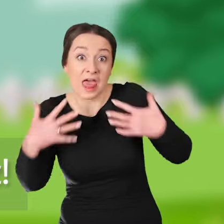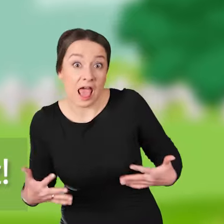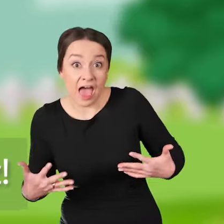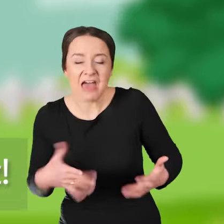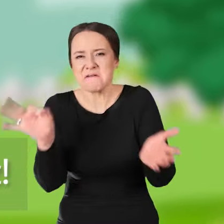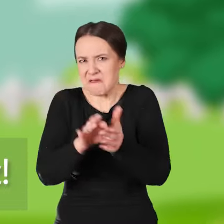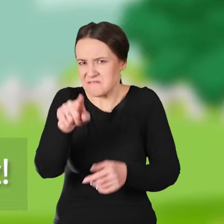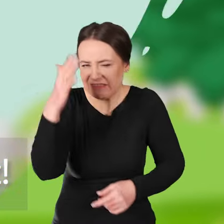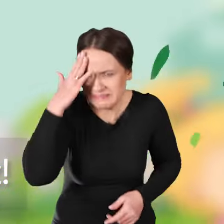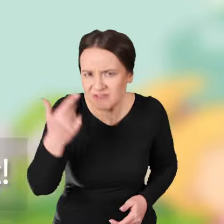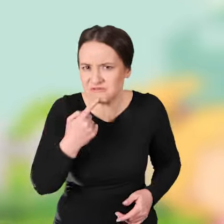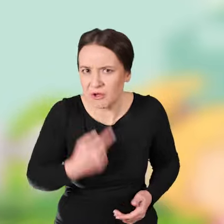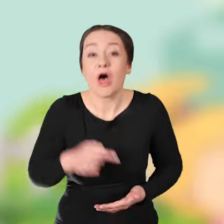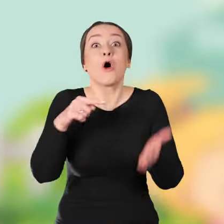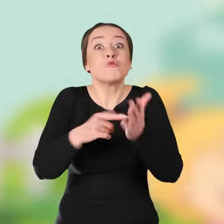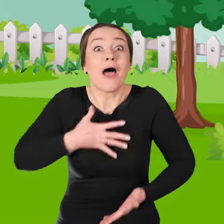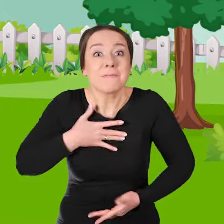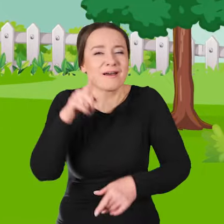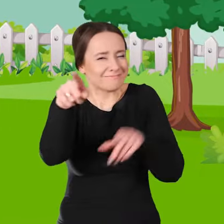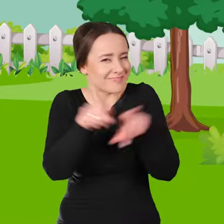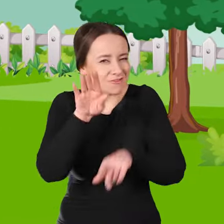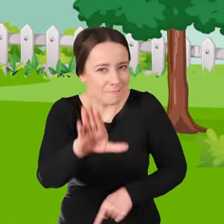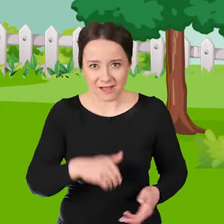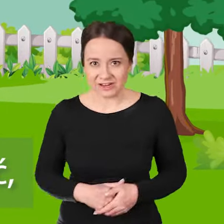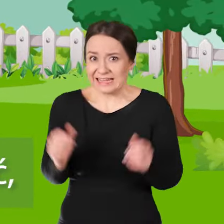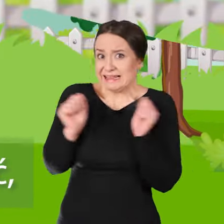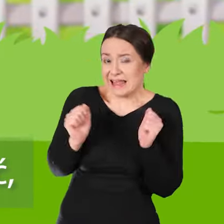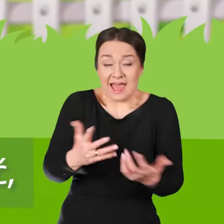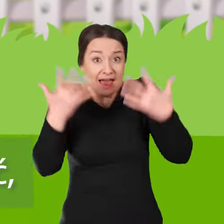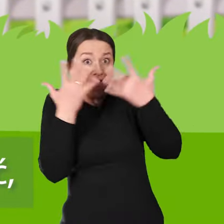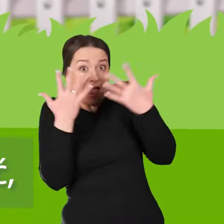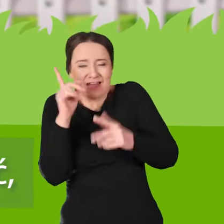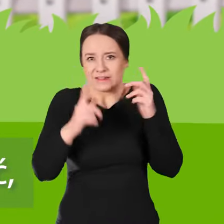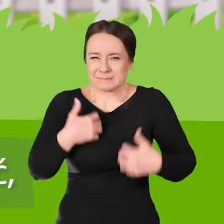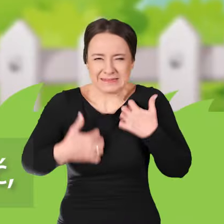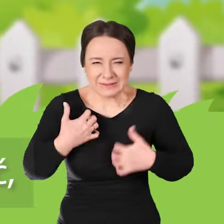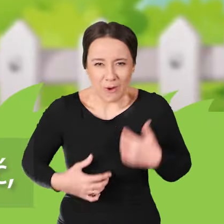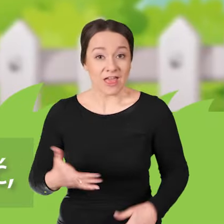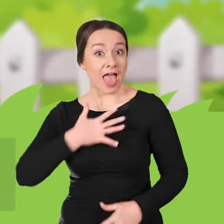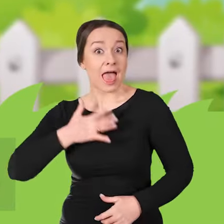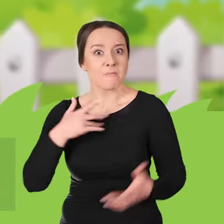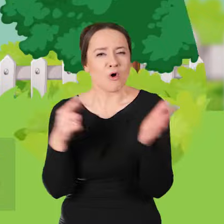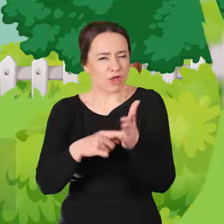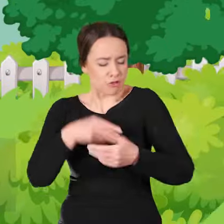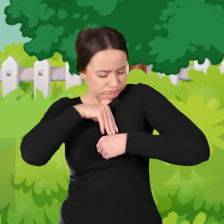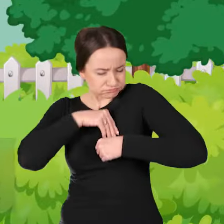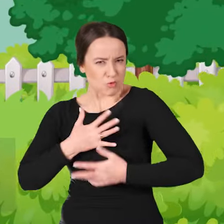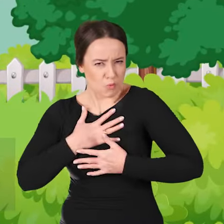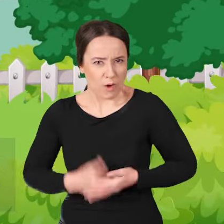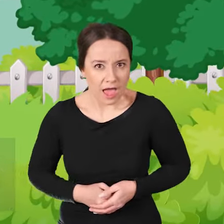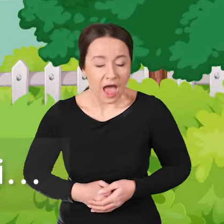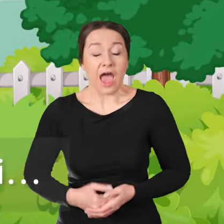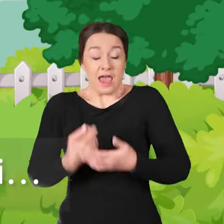smutek i radość Pewnie to znasz to są emocje ty też je masz strach zaskoczenie a czasem złość emocja to taki w